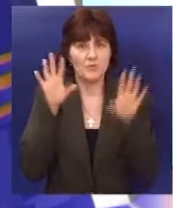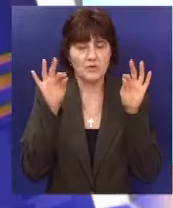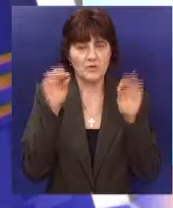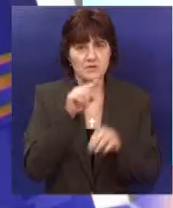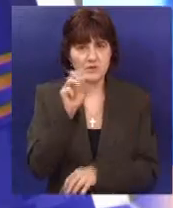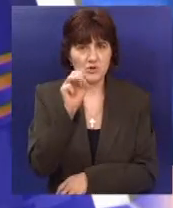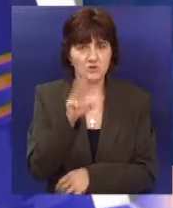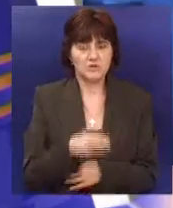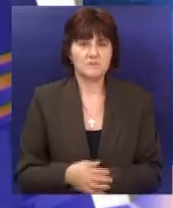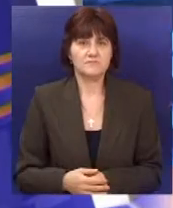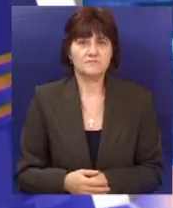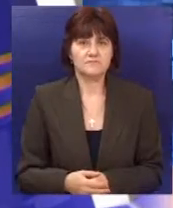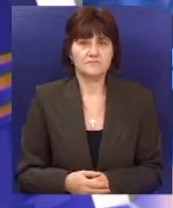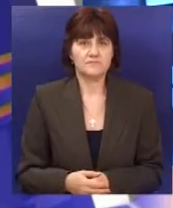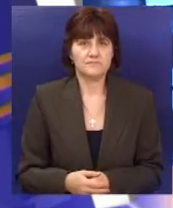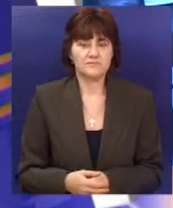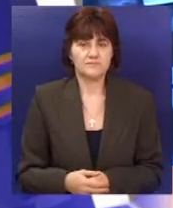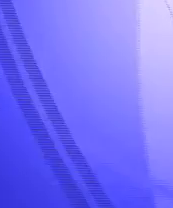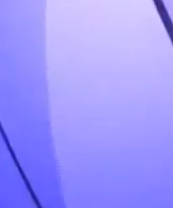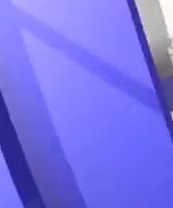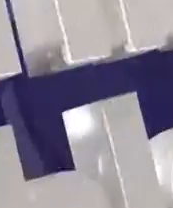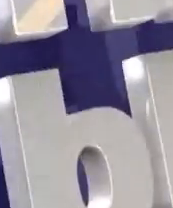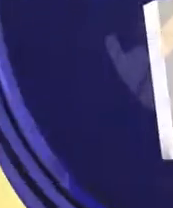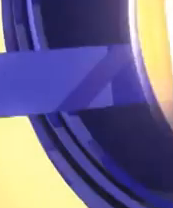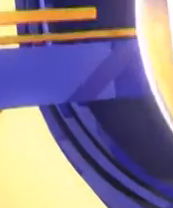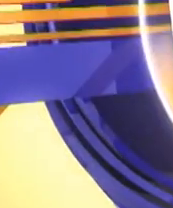subotom od 10 do 14 časova.